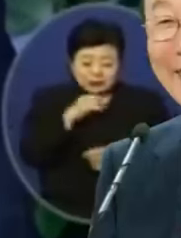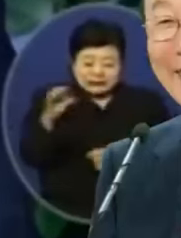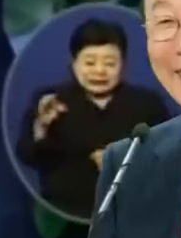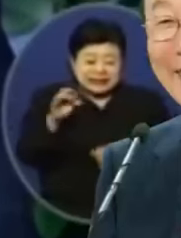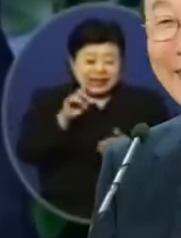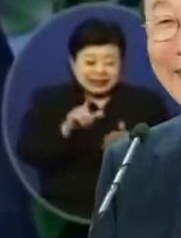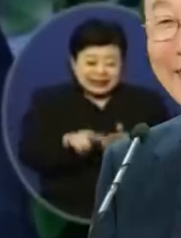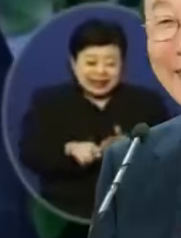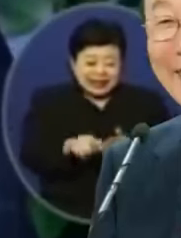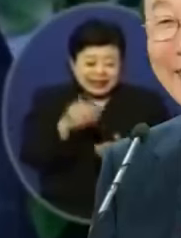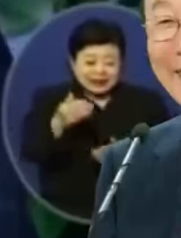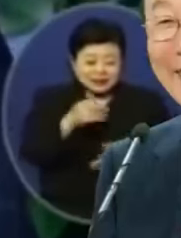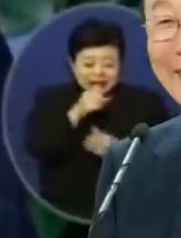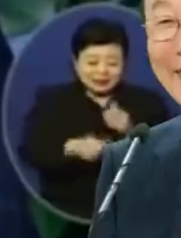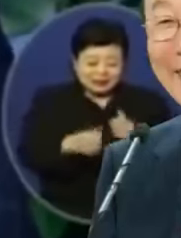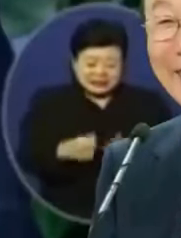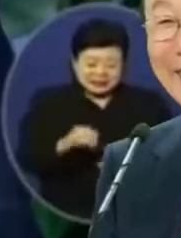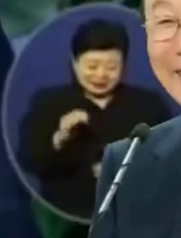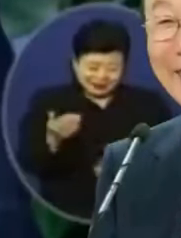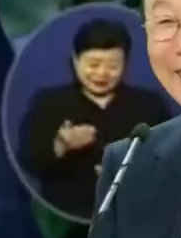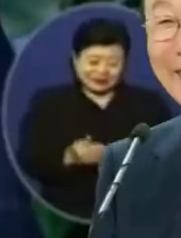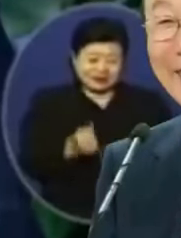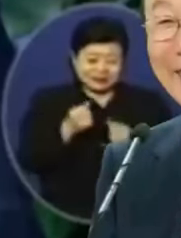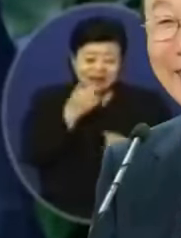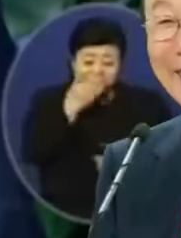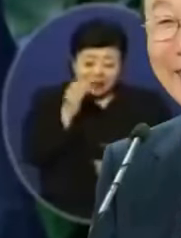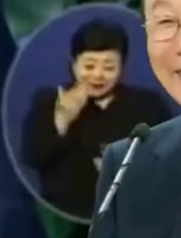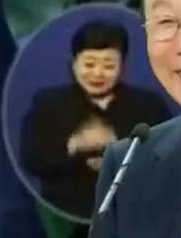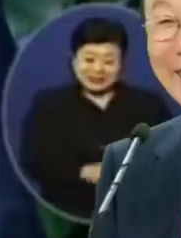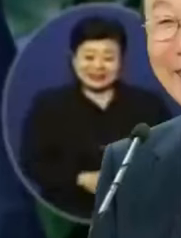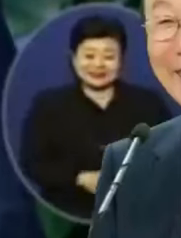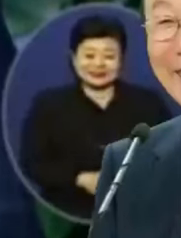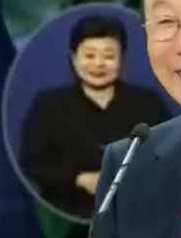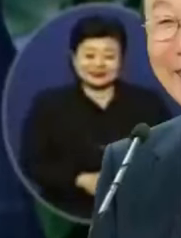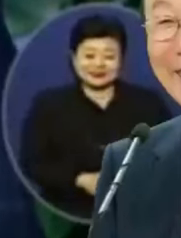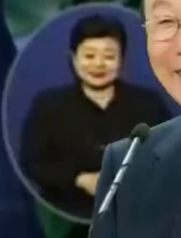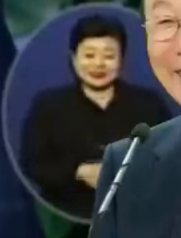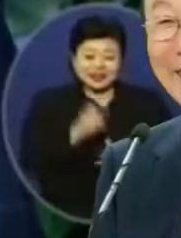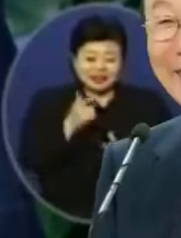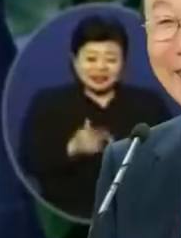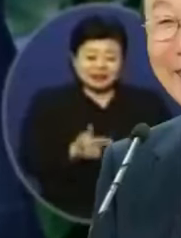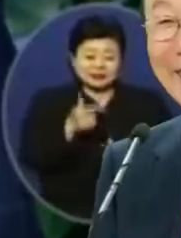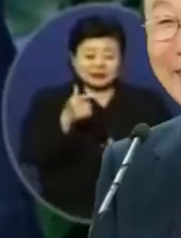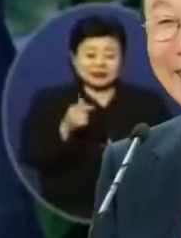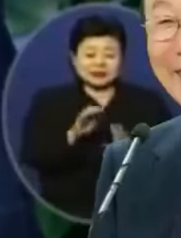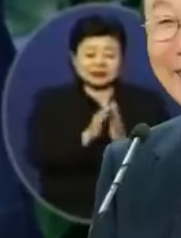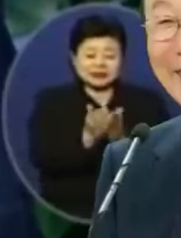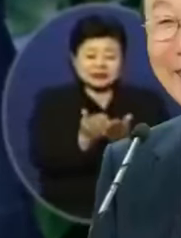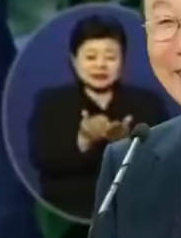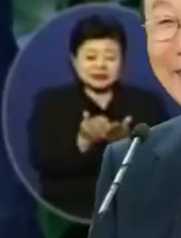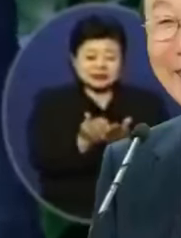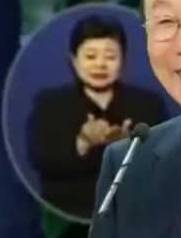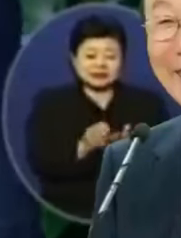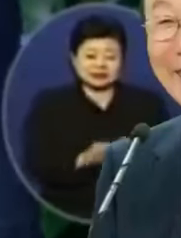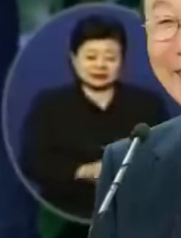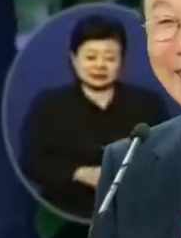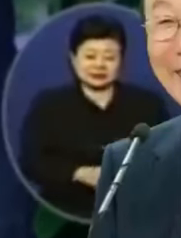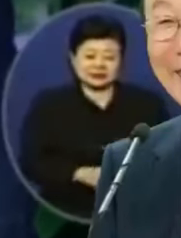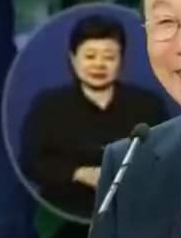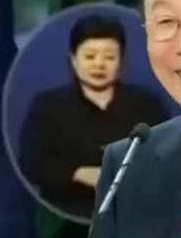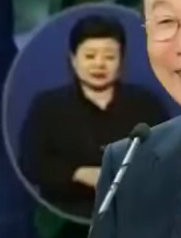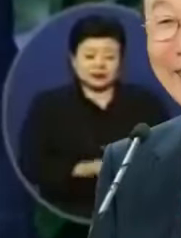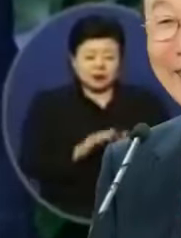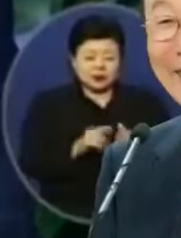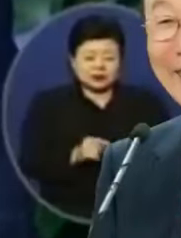시인하면 여러분은 하나님의 자녀로서 살 수 있게 되는 것입니다. 예수님께서 친히 니고데모에게 말씀했습니다. 모세가